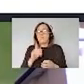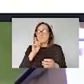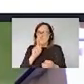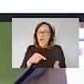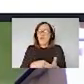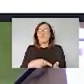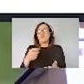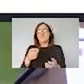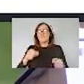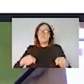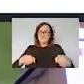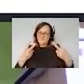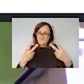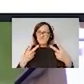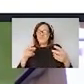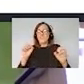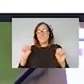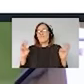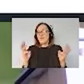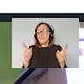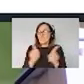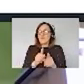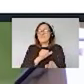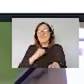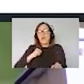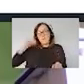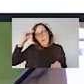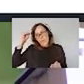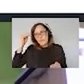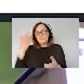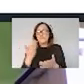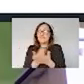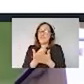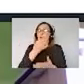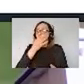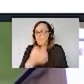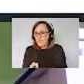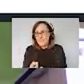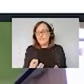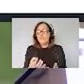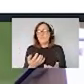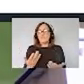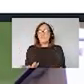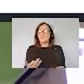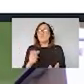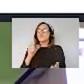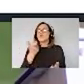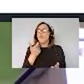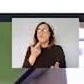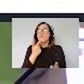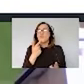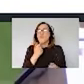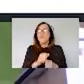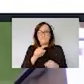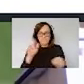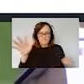były to webinary i warsztaty, w większości, ale też samouczki. Dlatego moje pytanie brzmi w takim razie, no właśnie, co to mnóstwo tych odpowiedzi